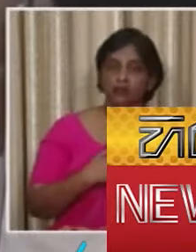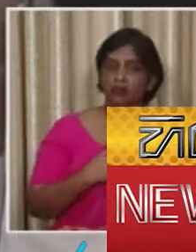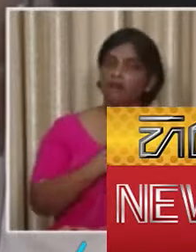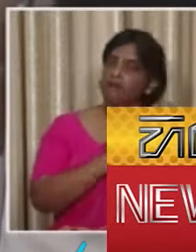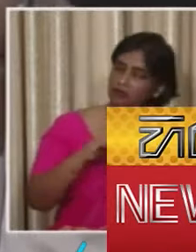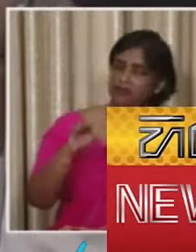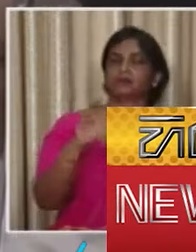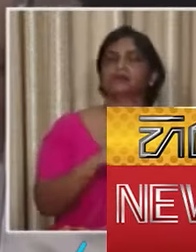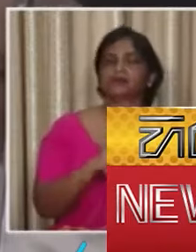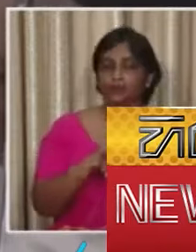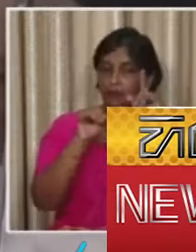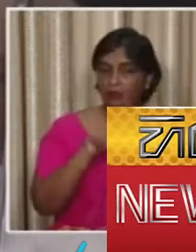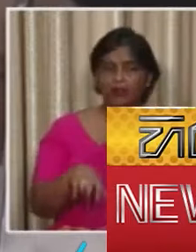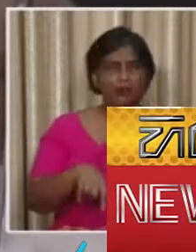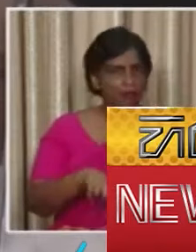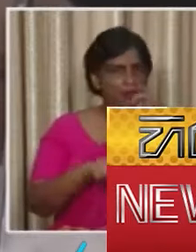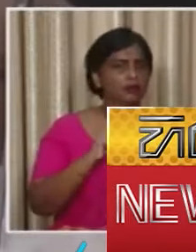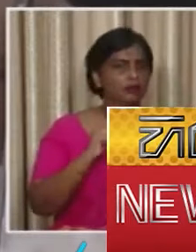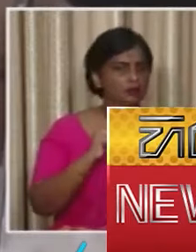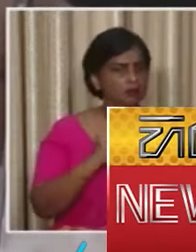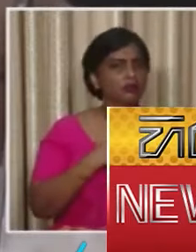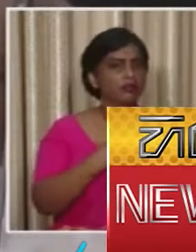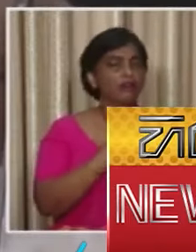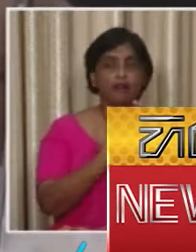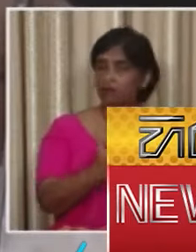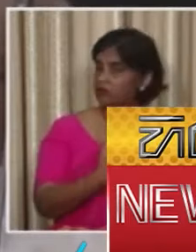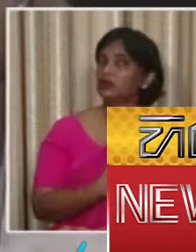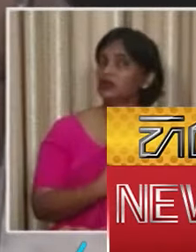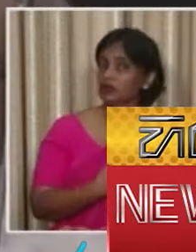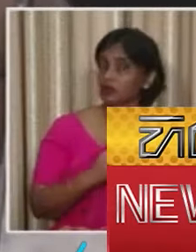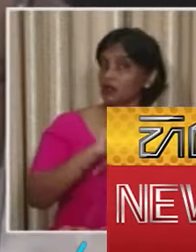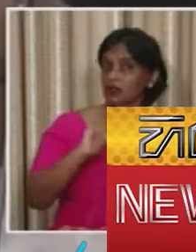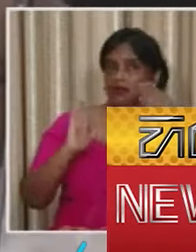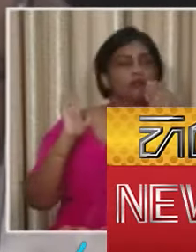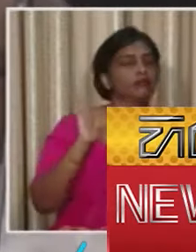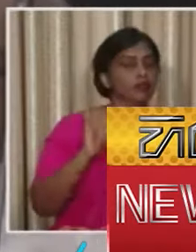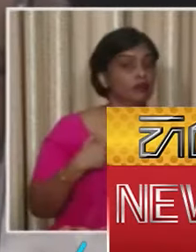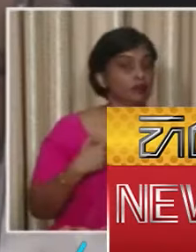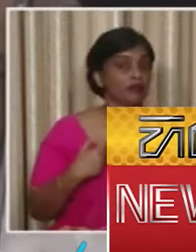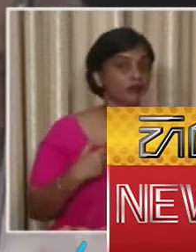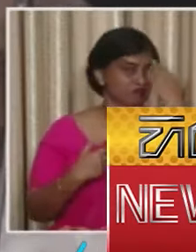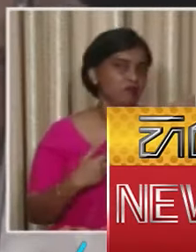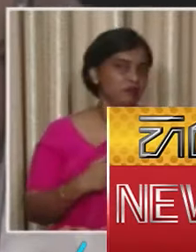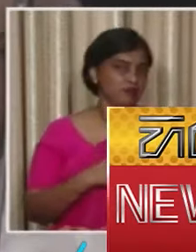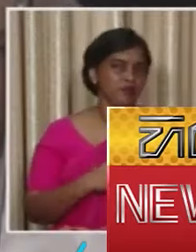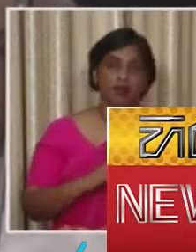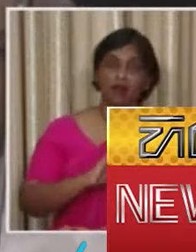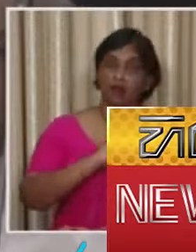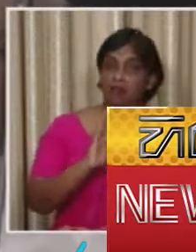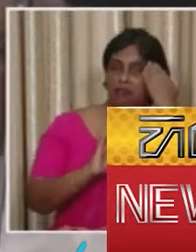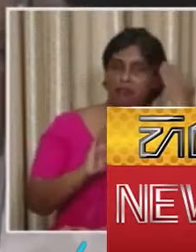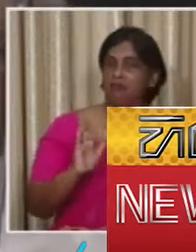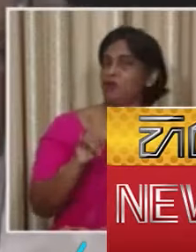මේකට බෙල්ල තිබ්බා. ඒ අනතුරුදායක අභියෝගය මම බාරගත්තේ මගේ රට වෙනුවෙන්, මගේ මව්බිම වෙනුවෙන්, ලක්මාතා